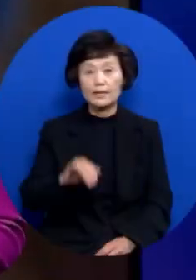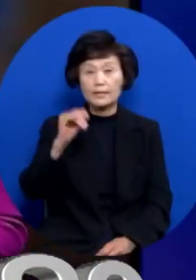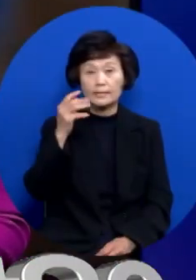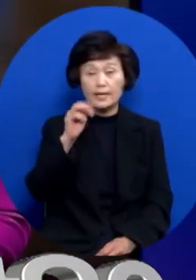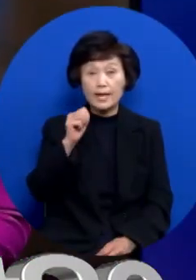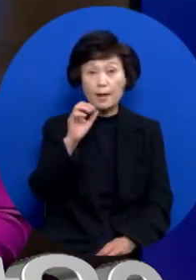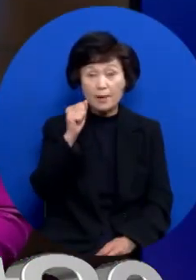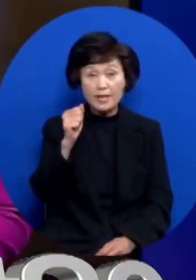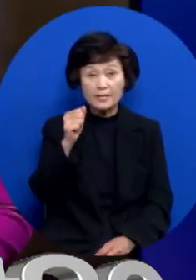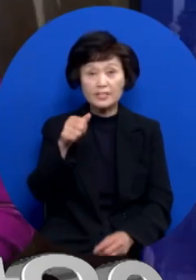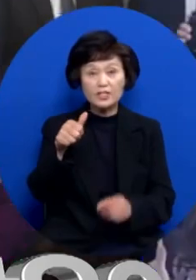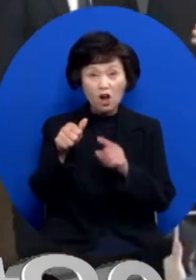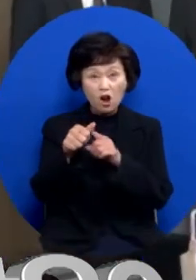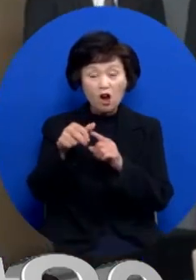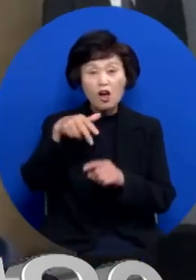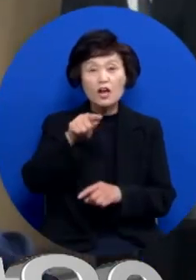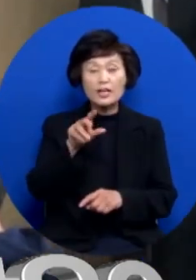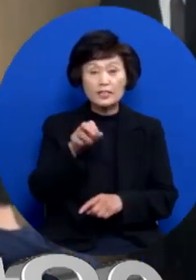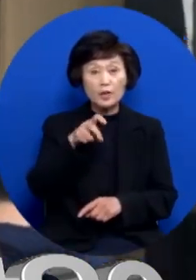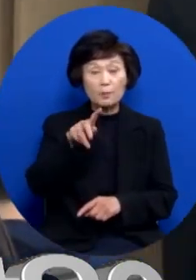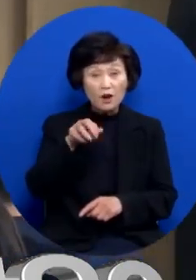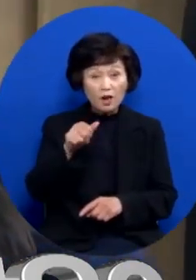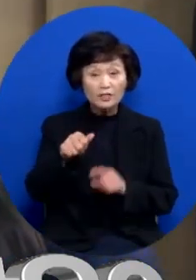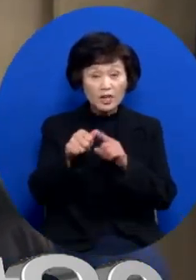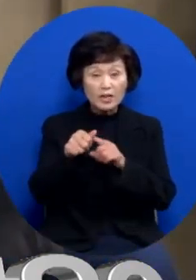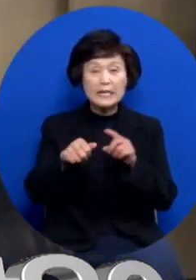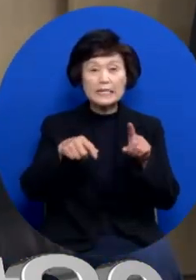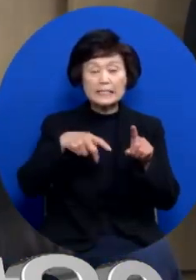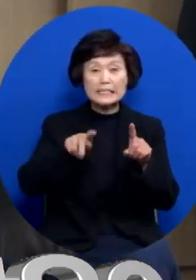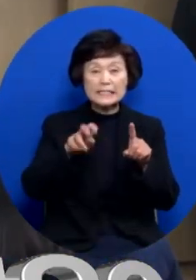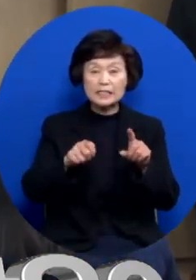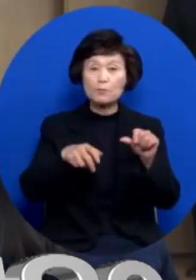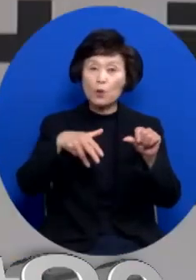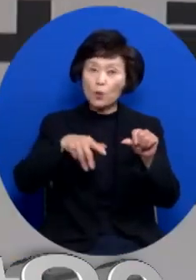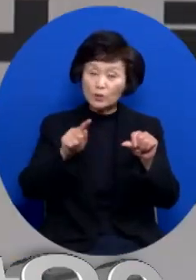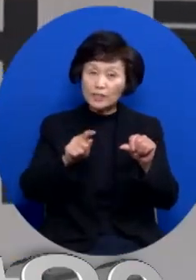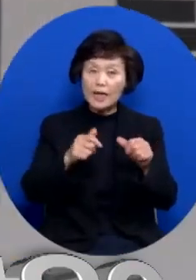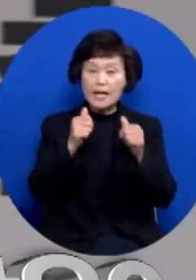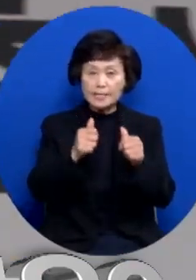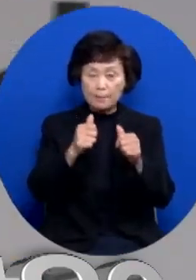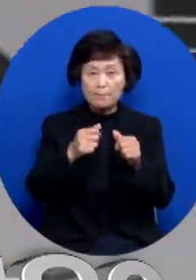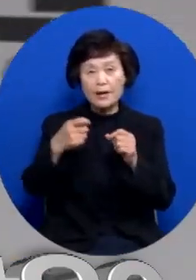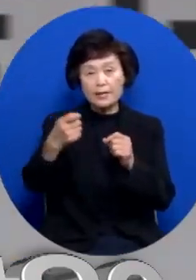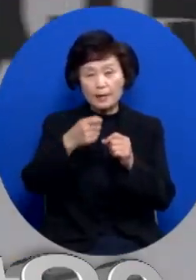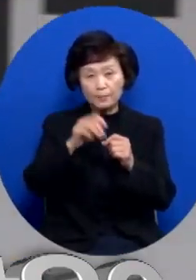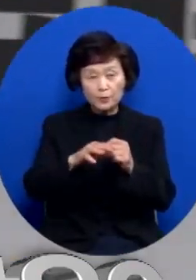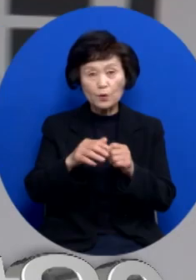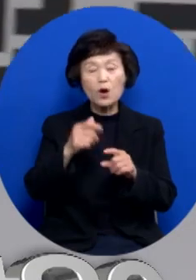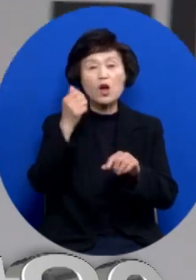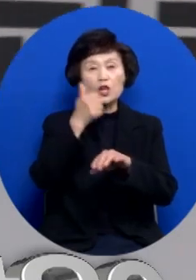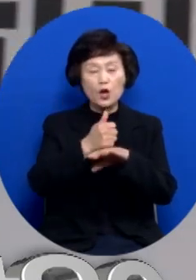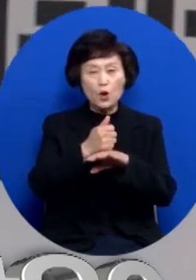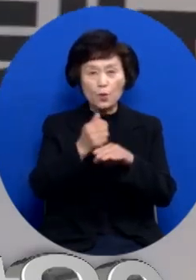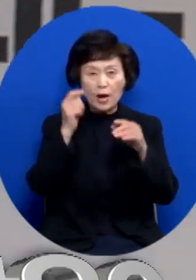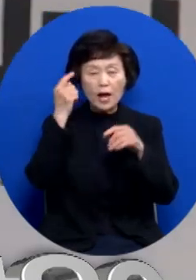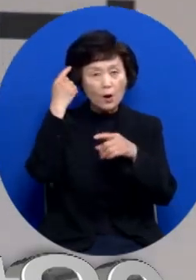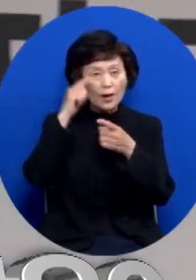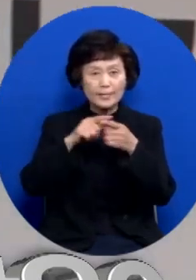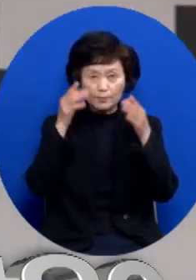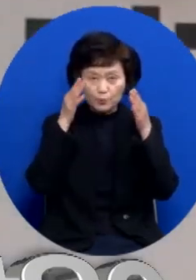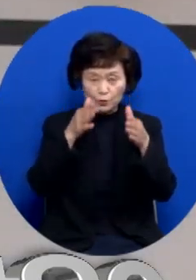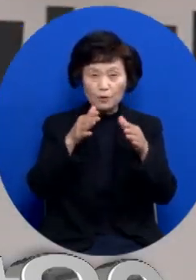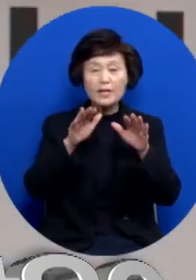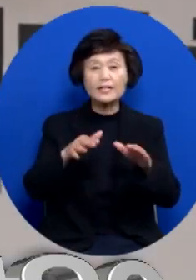JMS 교주 정명석의 1심 5차 공판을 앞둔 가운데 재판 결과의 귀추가 주목되고 있습니다. 현재까지의 재판